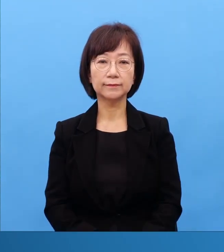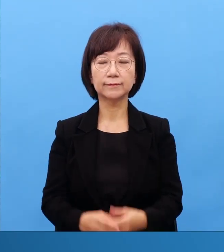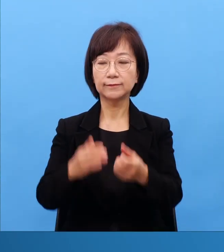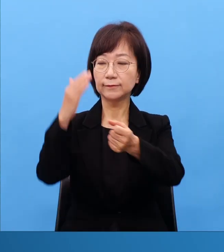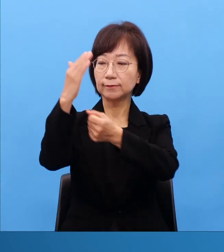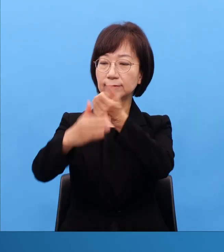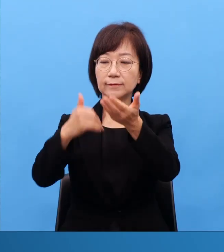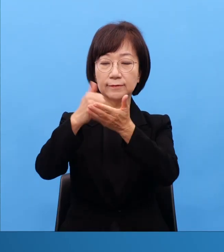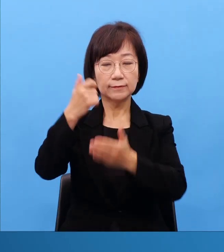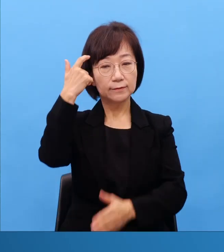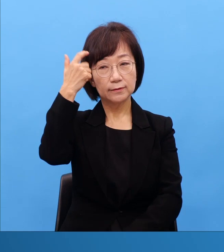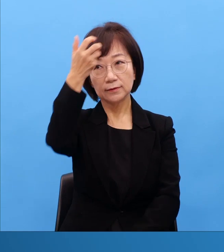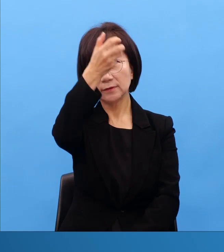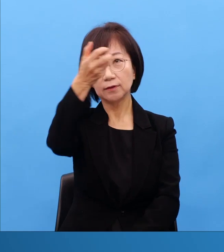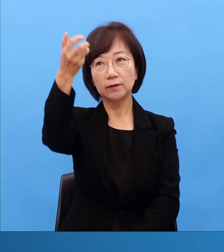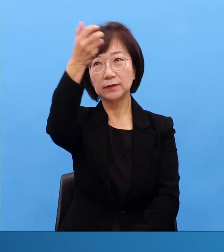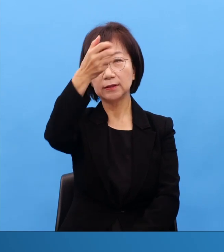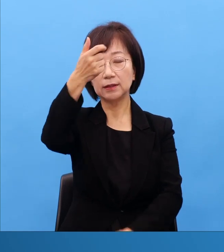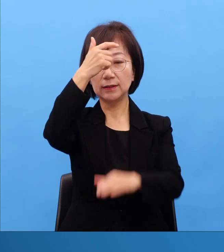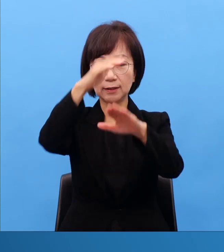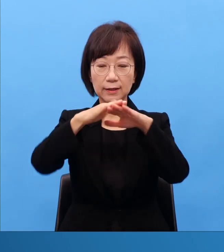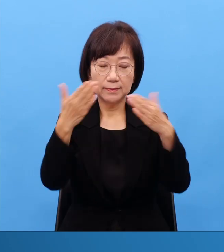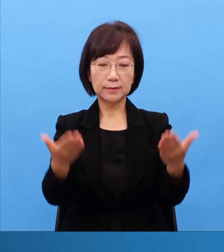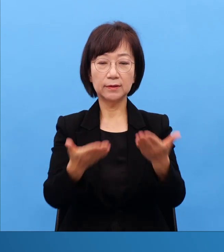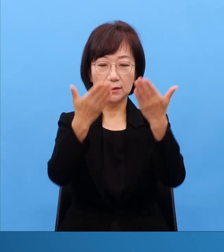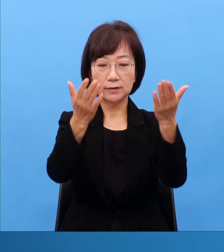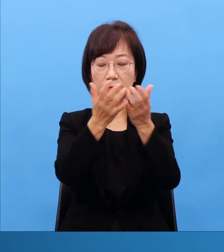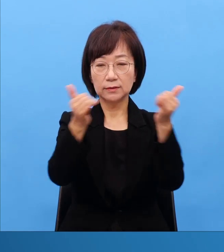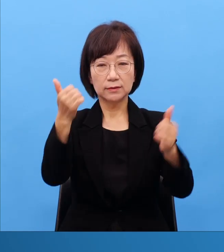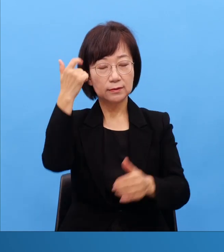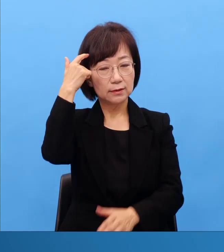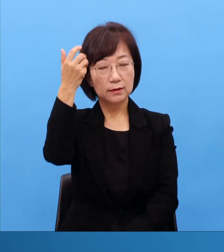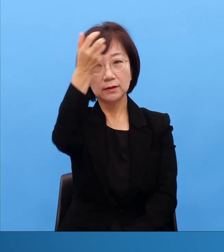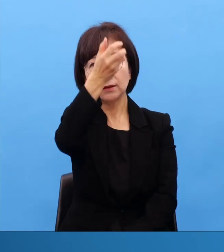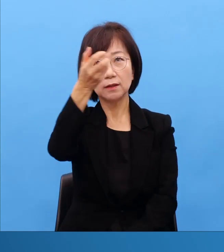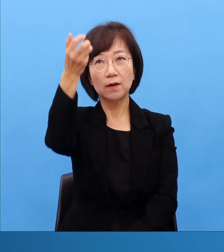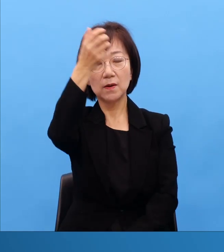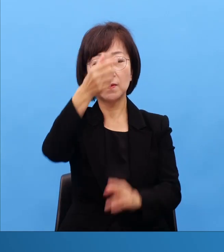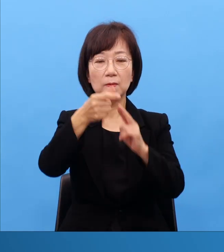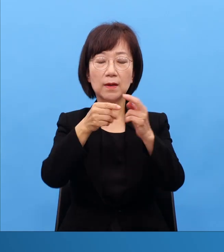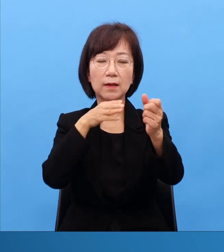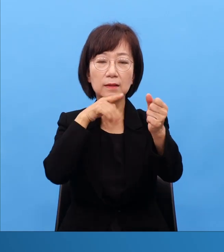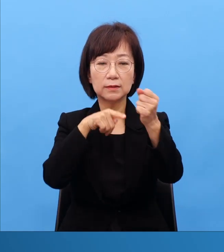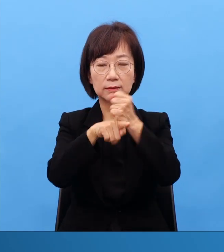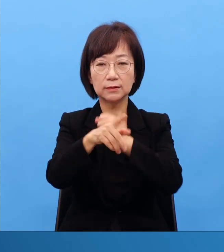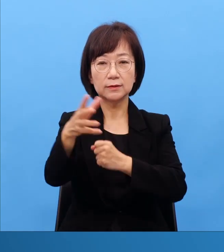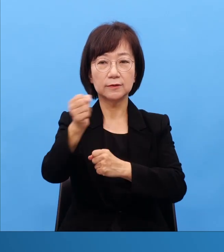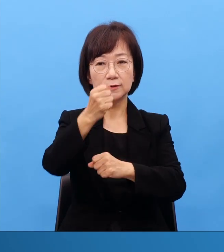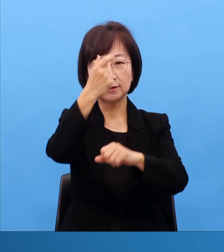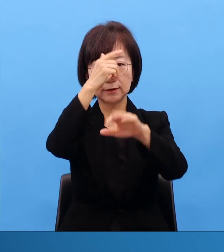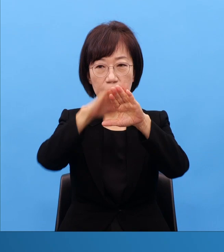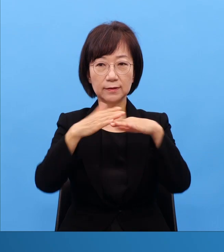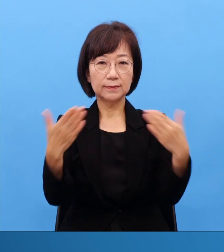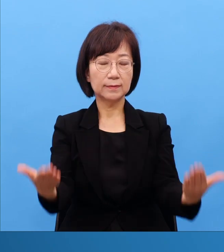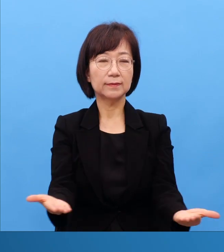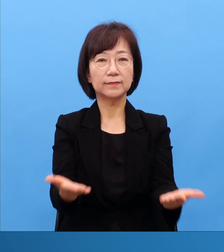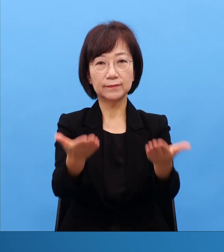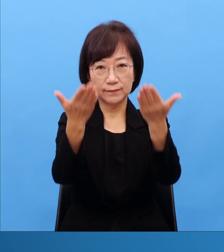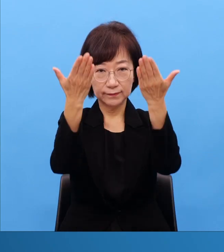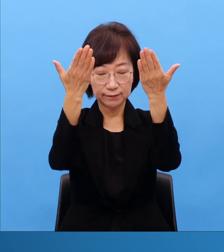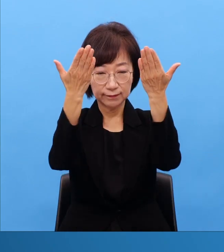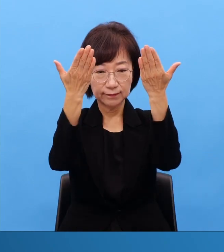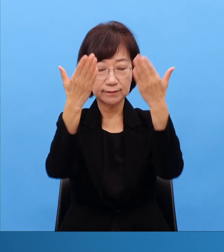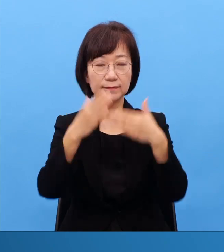하나님은 영이시니 예배하는 자가 영과 진리로 예배할지니라. God is spirit and his worshipers must worship in spirit and in